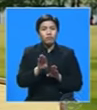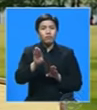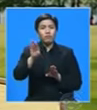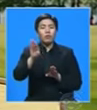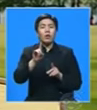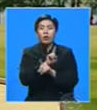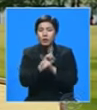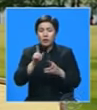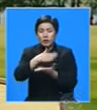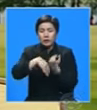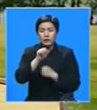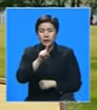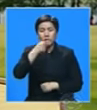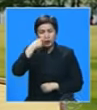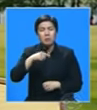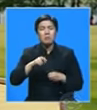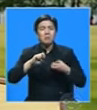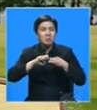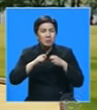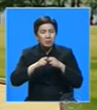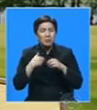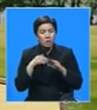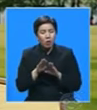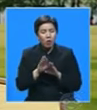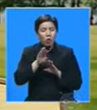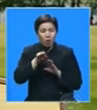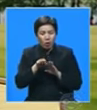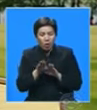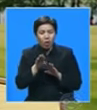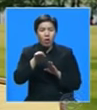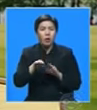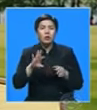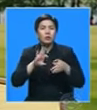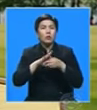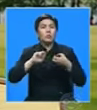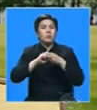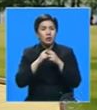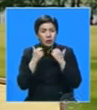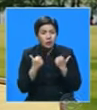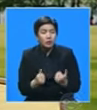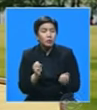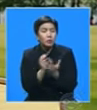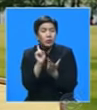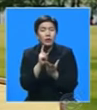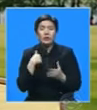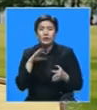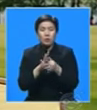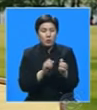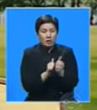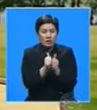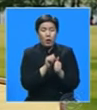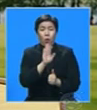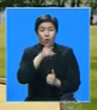การฟื้นตัวของเศรษฐกิจไทยนั้นยังคงมีความอ่อนไหวนะครับต่อปัจจัยทั้งภายในและภายนอกประเทศเช่นขีดความสามารถในการแข่